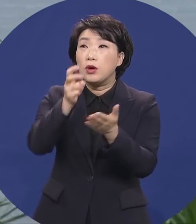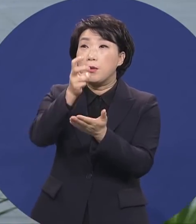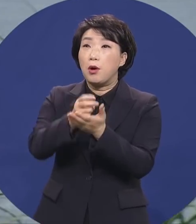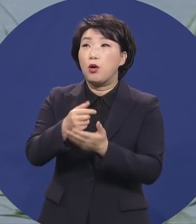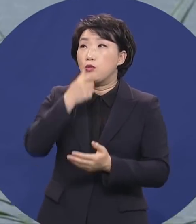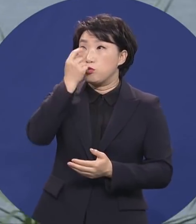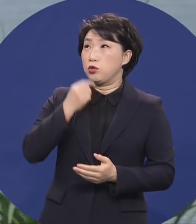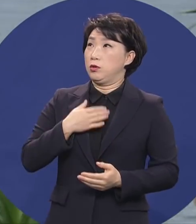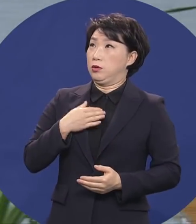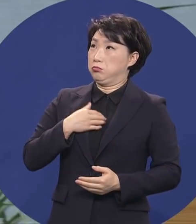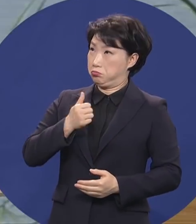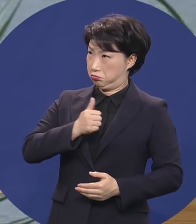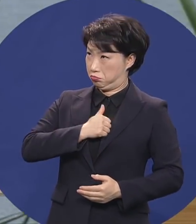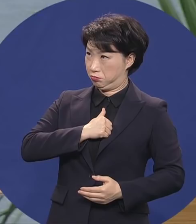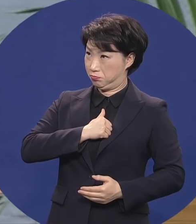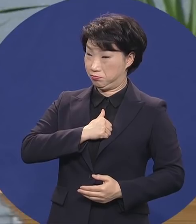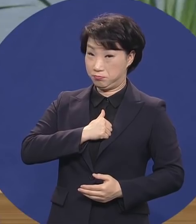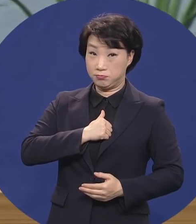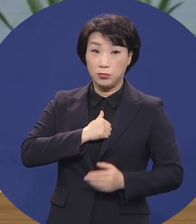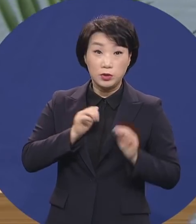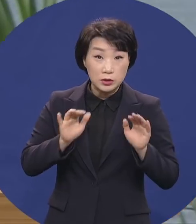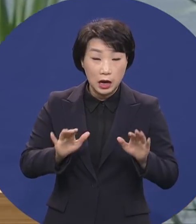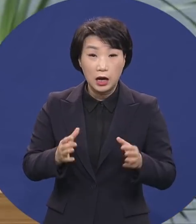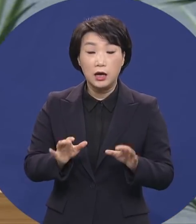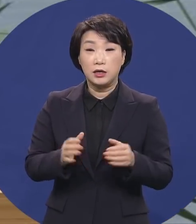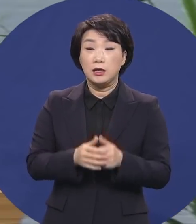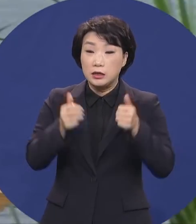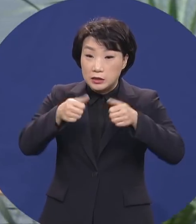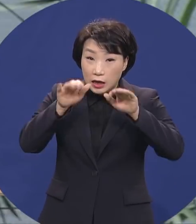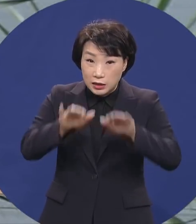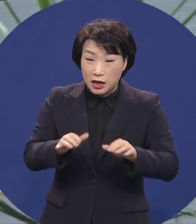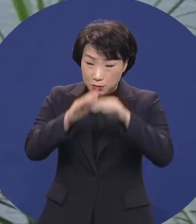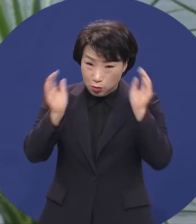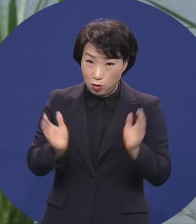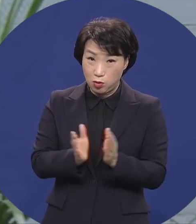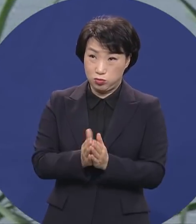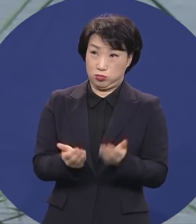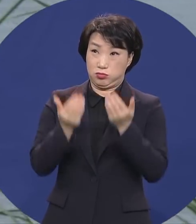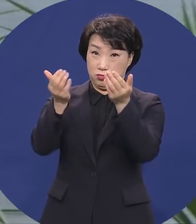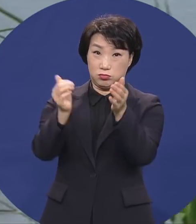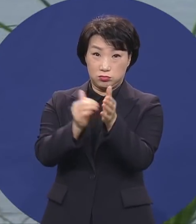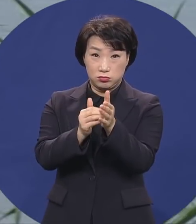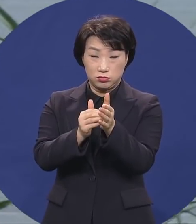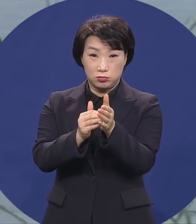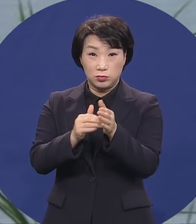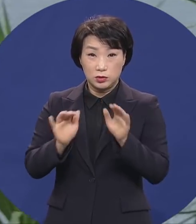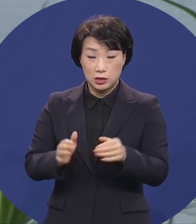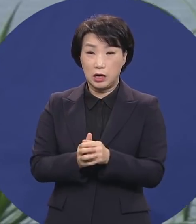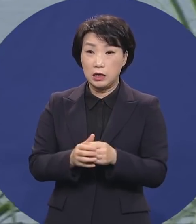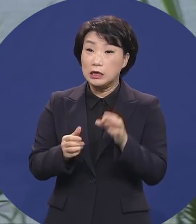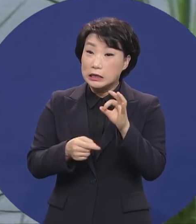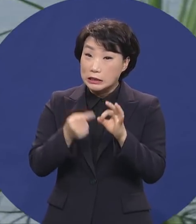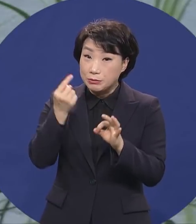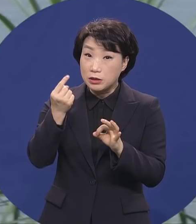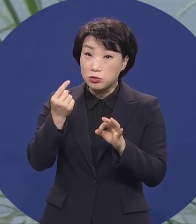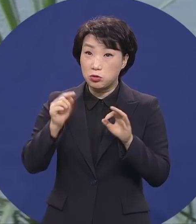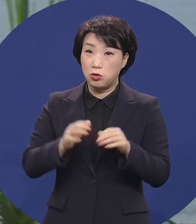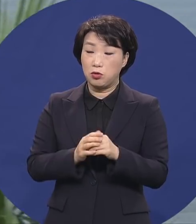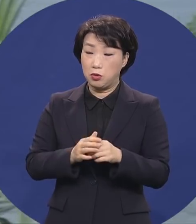율법에는 흠이 없습니다. 제사도 다 했습니다. 10의